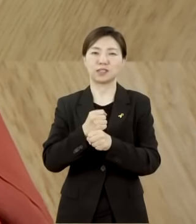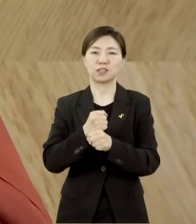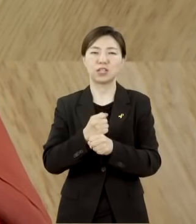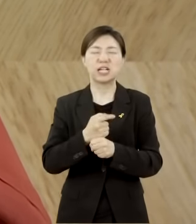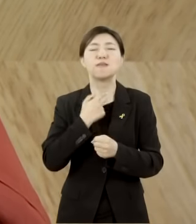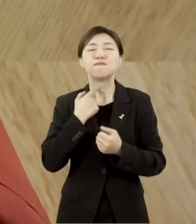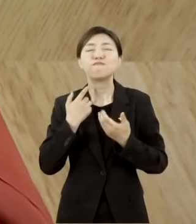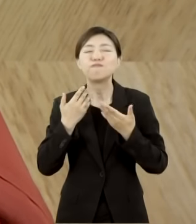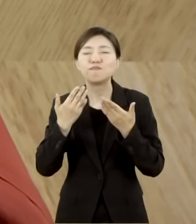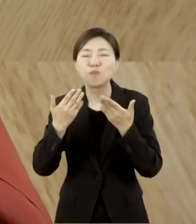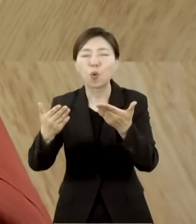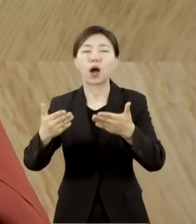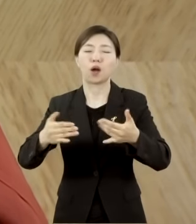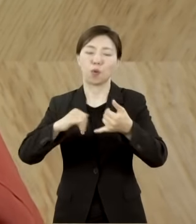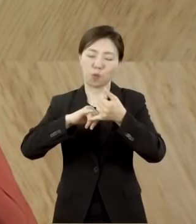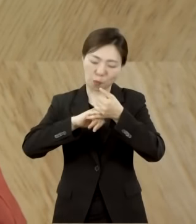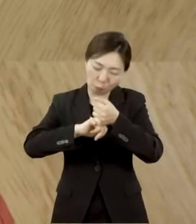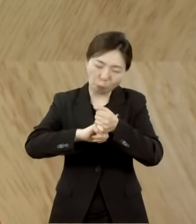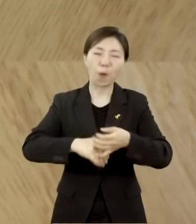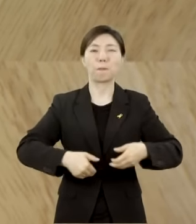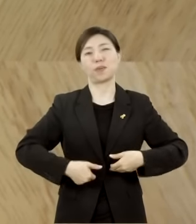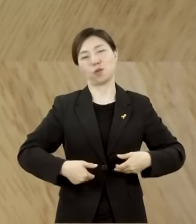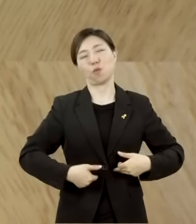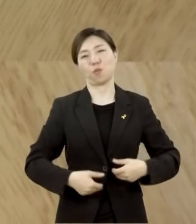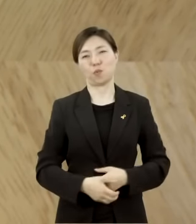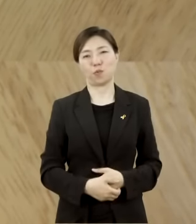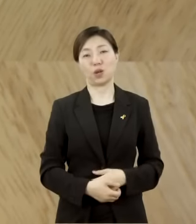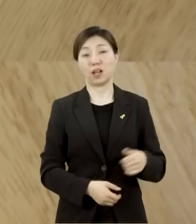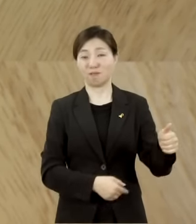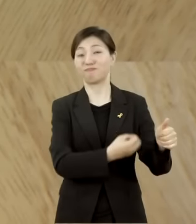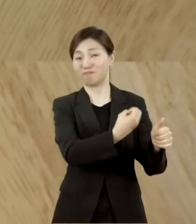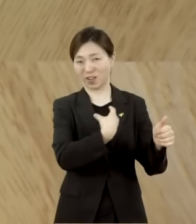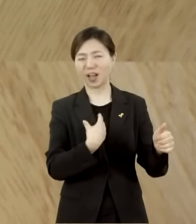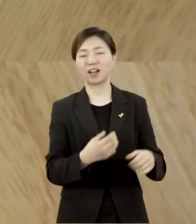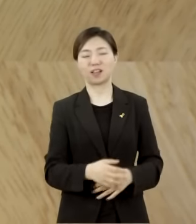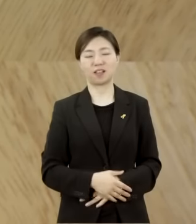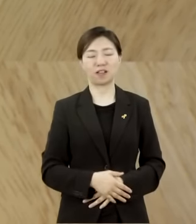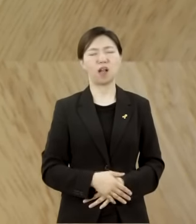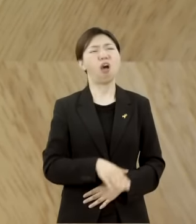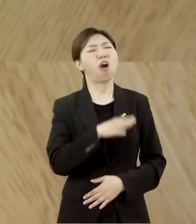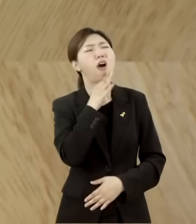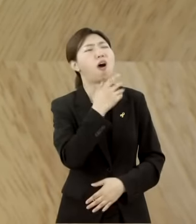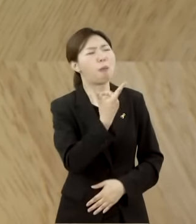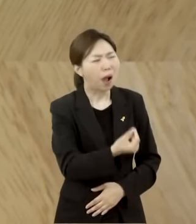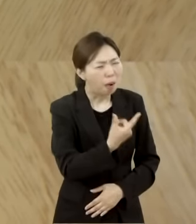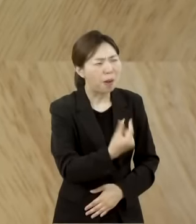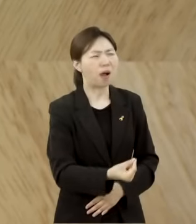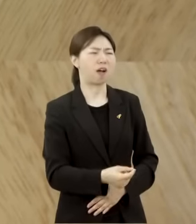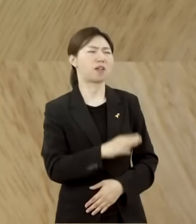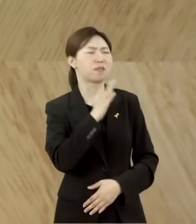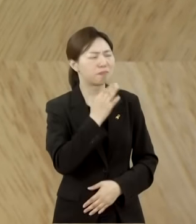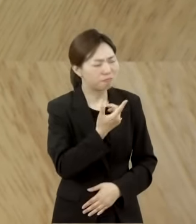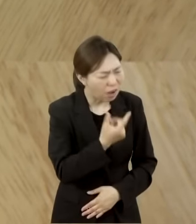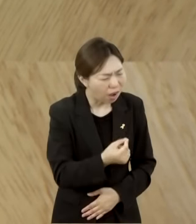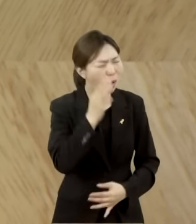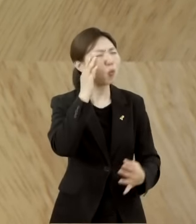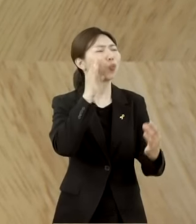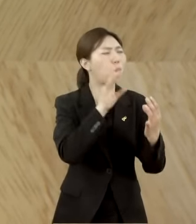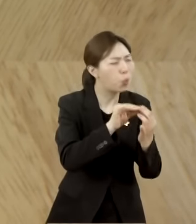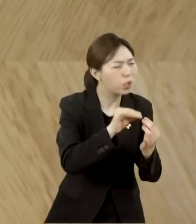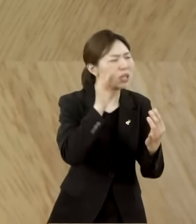기도해라 복을 짓고 봉사를 많이 해야 된다라고 거사님은 얘기하시더라고요